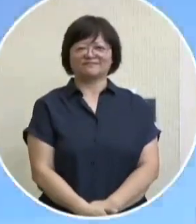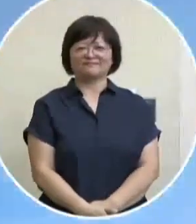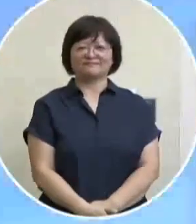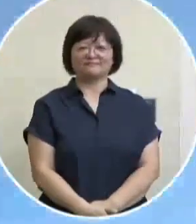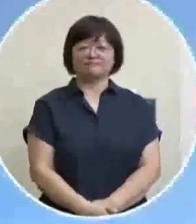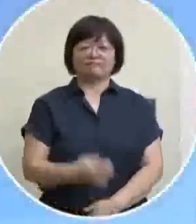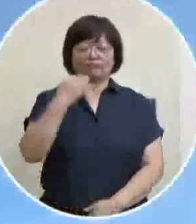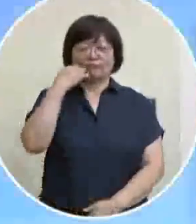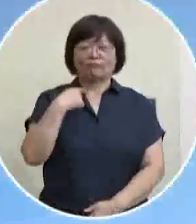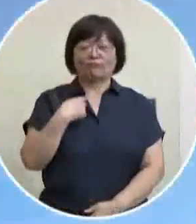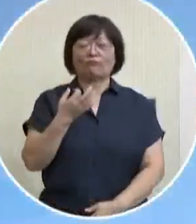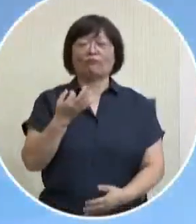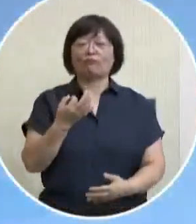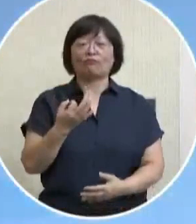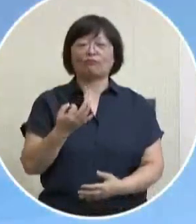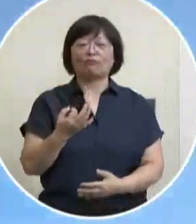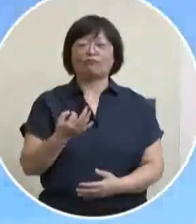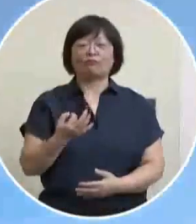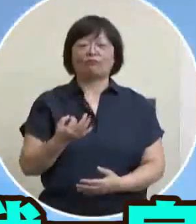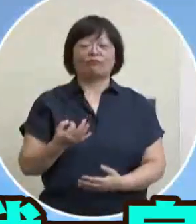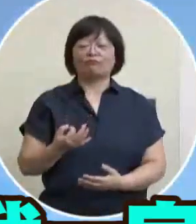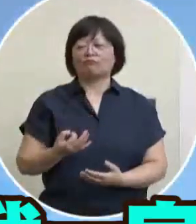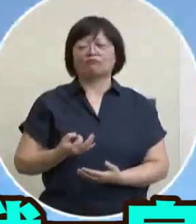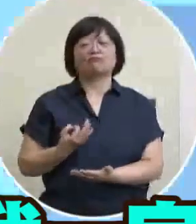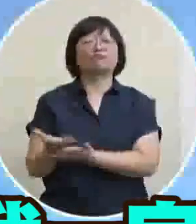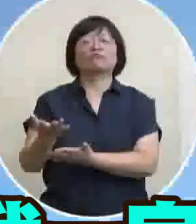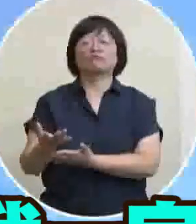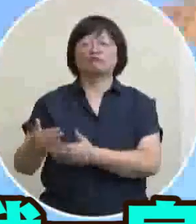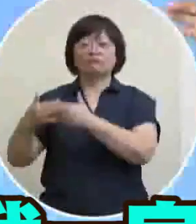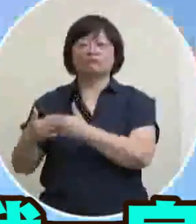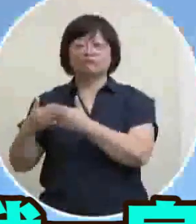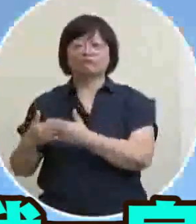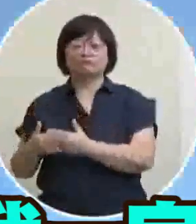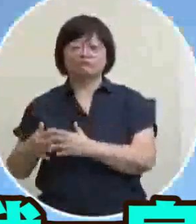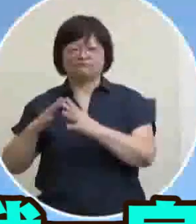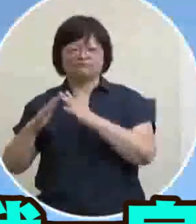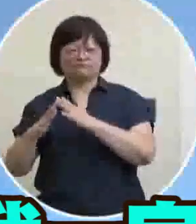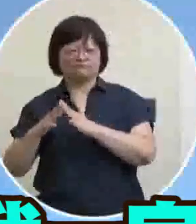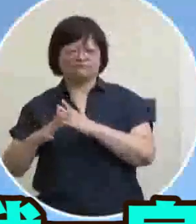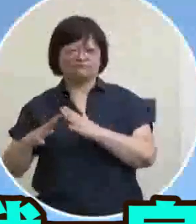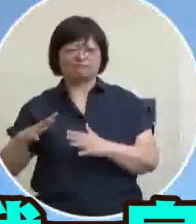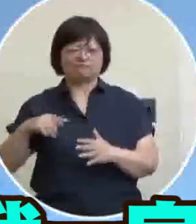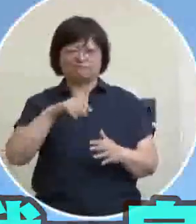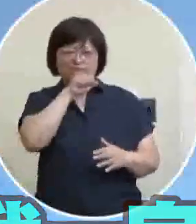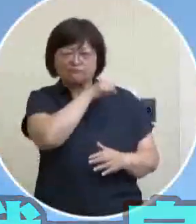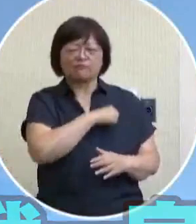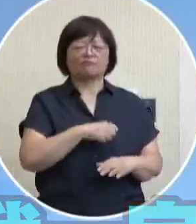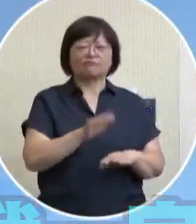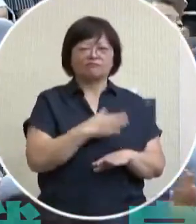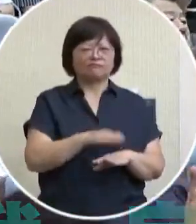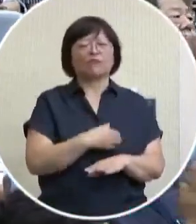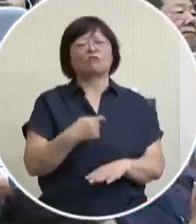牺牲我个人的财产，他不要来打台湾，我一定愿意重新做我的模具工人。